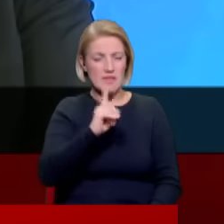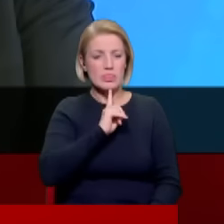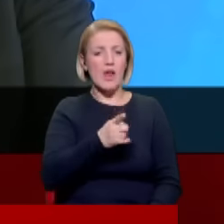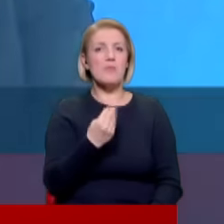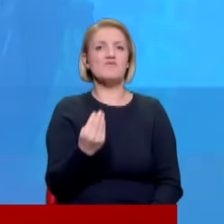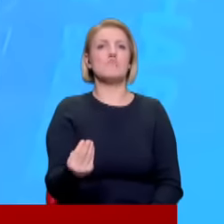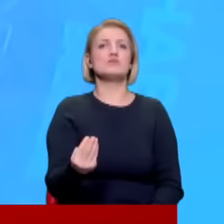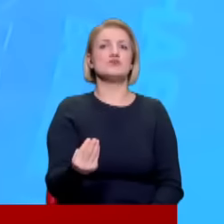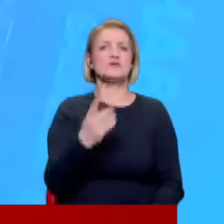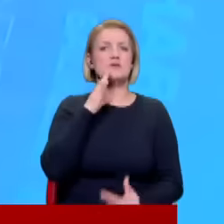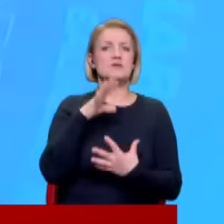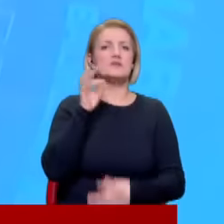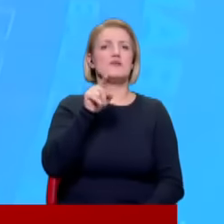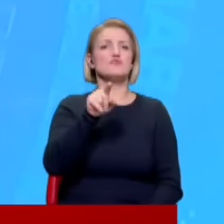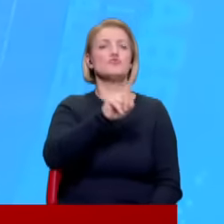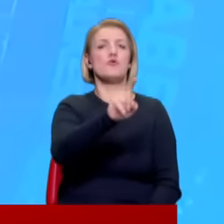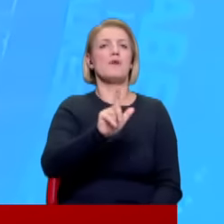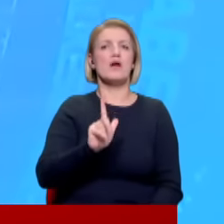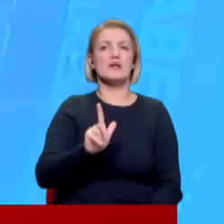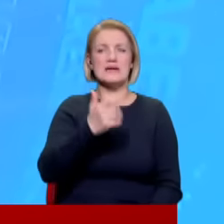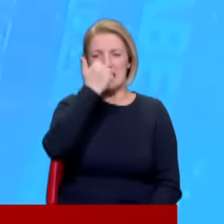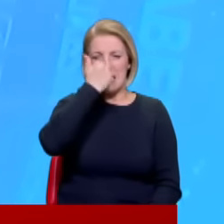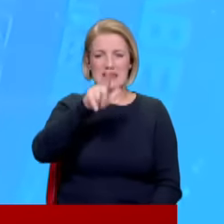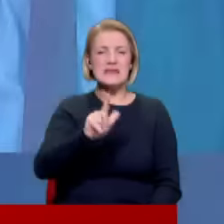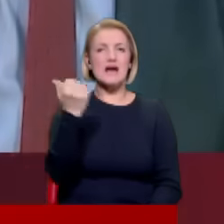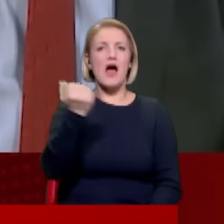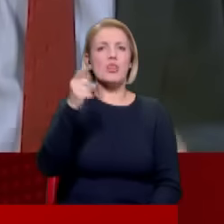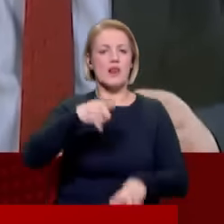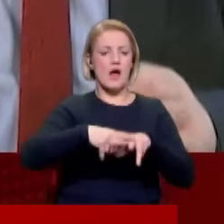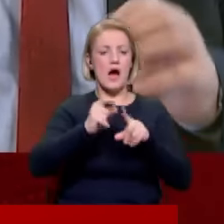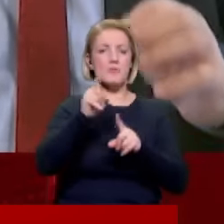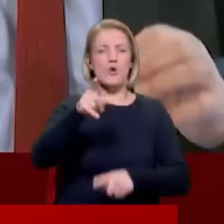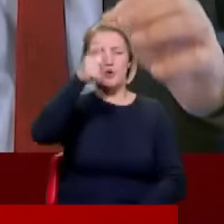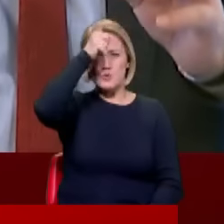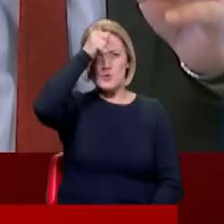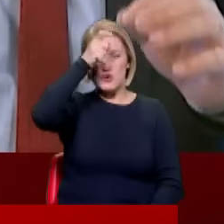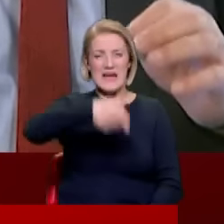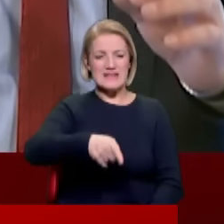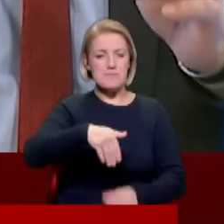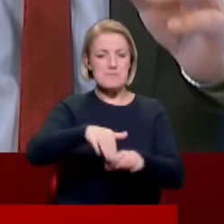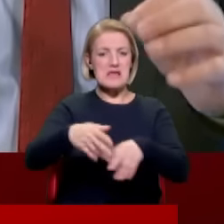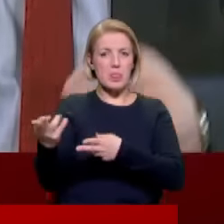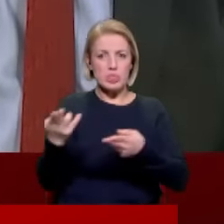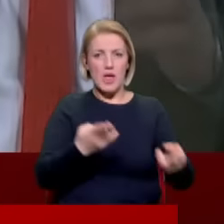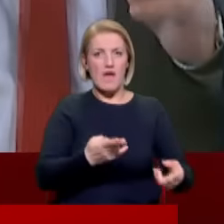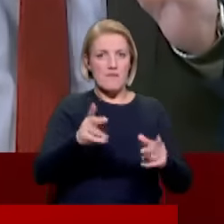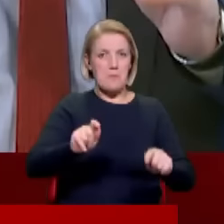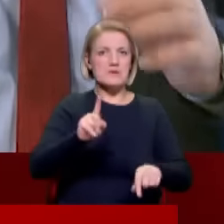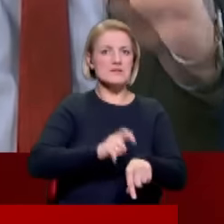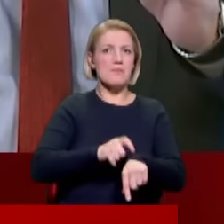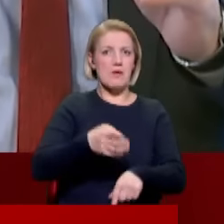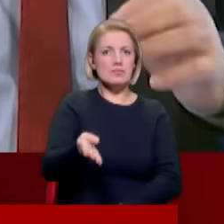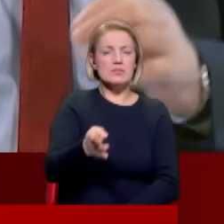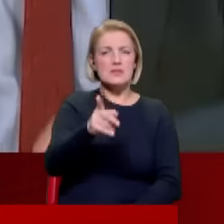talimatı vermişti. İnsana şunu sorarlar. Kanlı katil Apo'nun bu ülkede parlamentoya davet edildiği bir dönemde